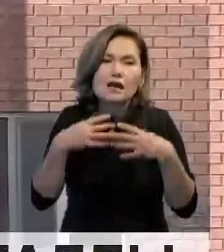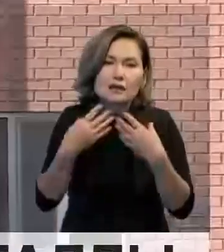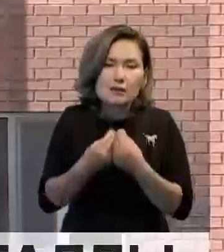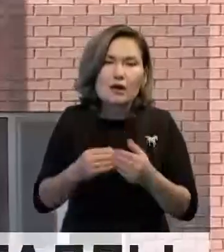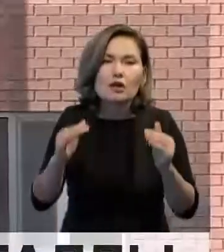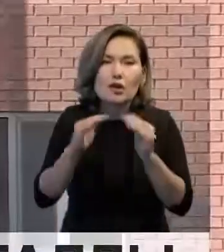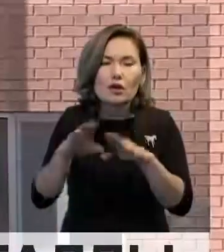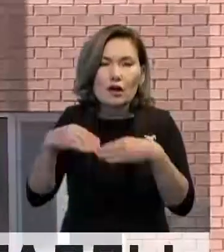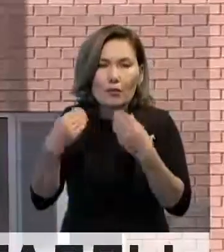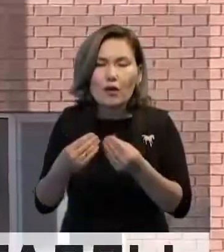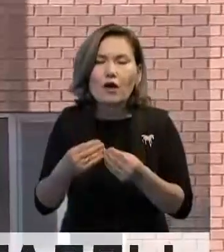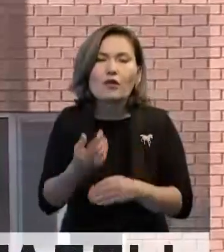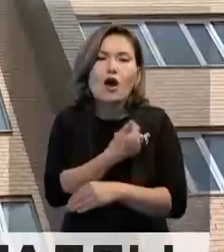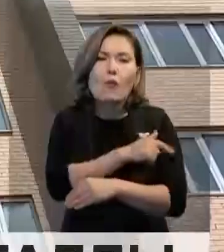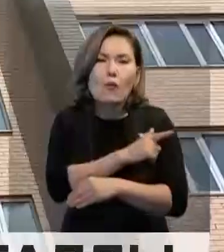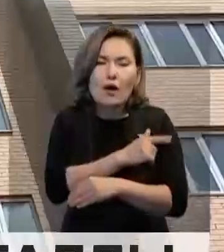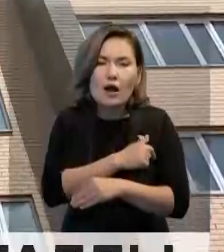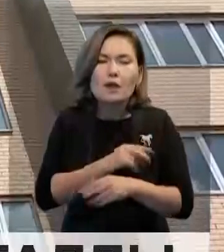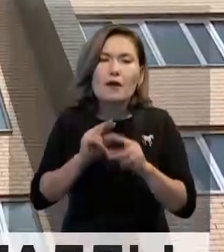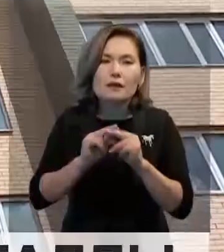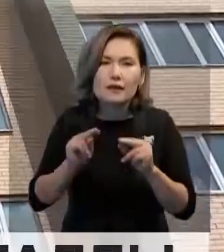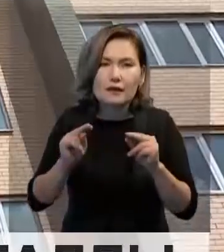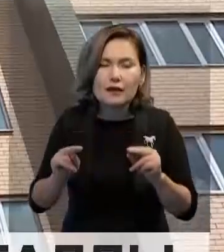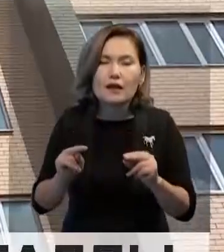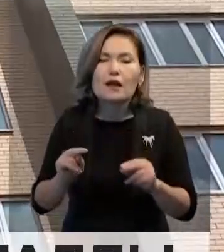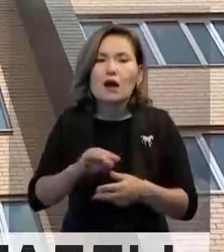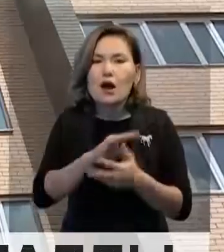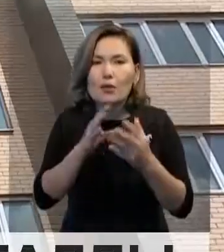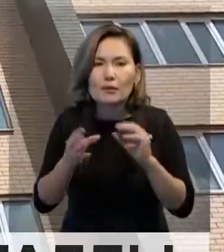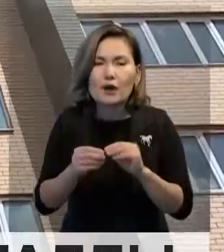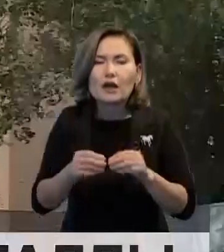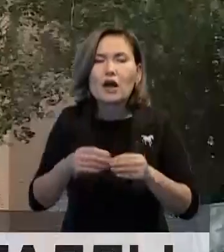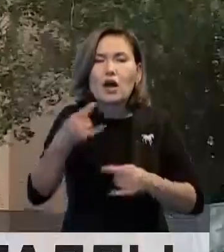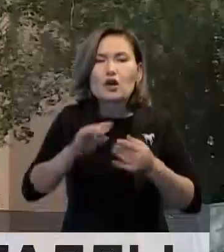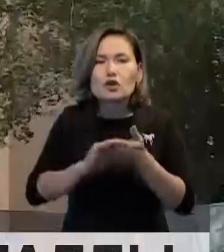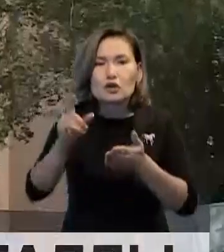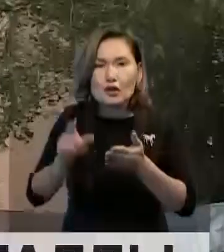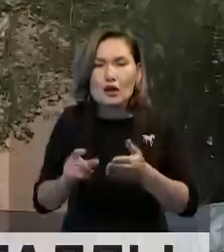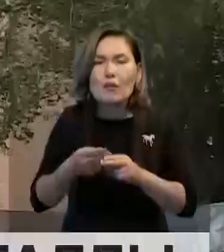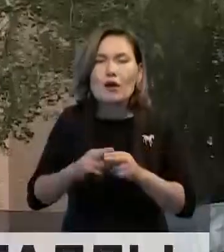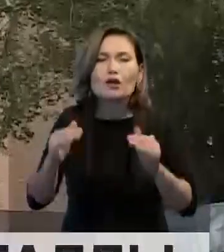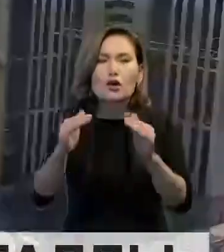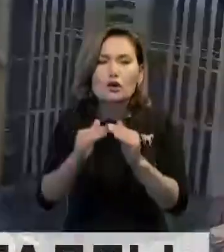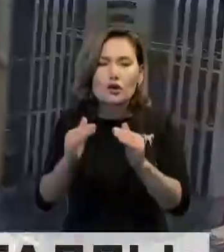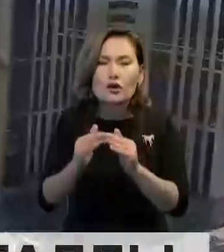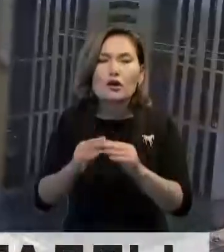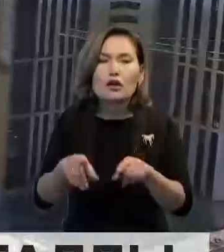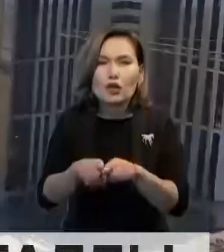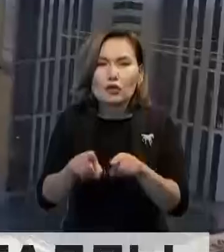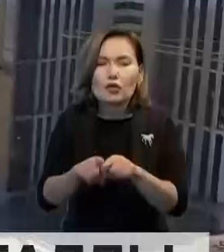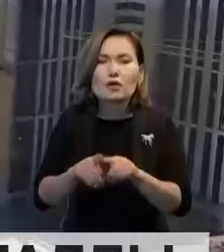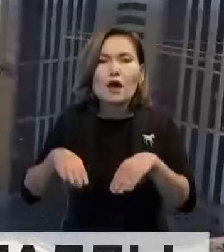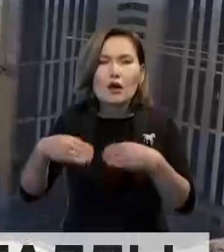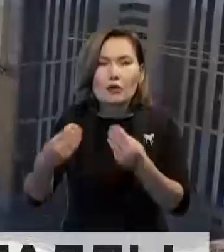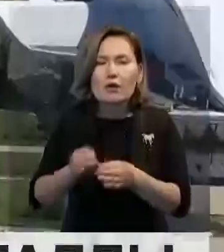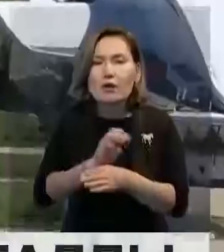қаржына мұғалім, дәрігер, журналист, әлеуметтік сала қызметкері секілді 7 түрлі мамандық иелері алады. Қасым Жомарт Тоқаев жастарды